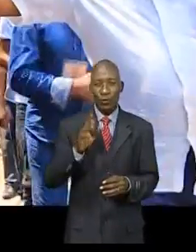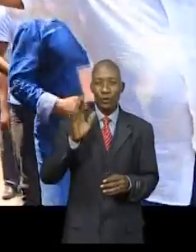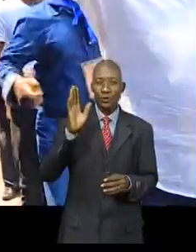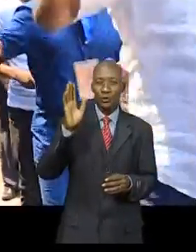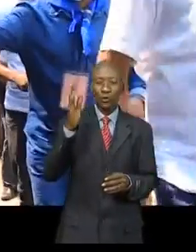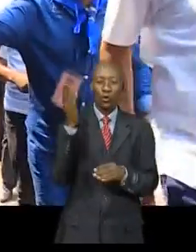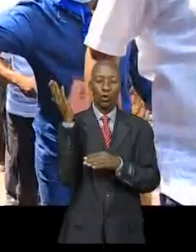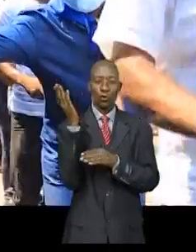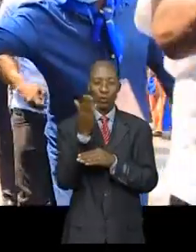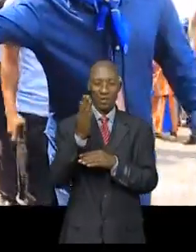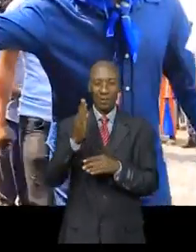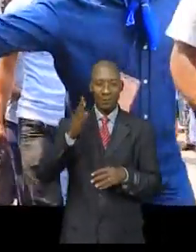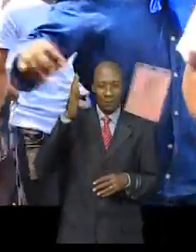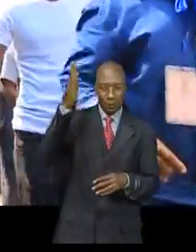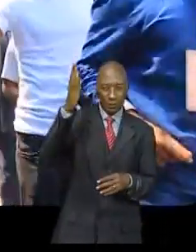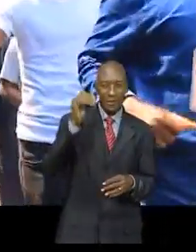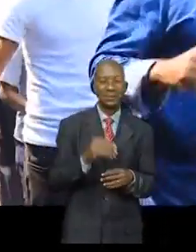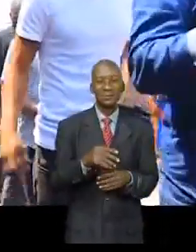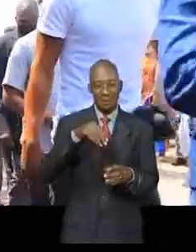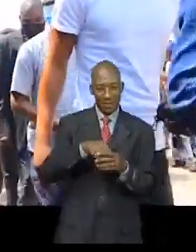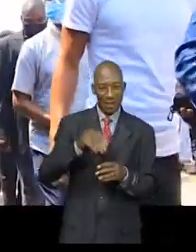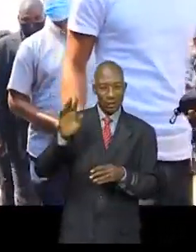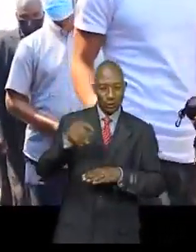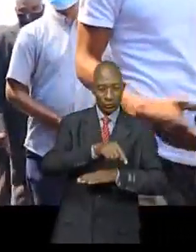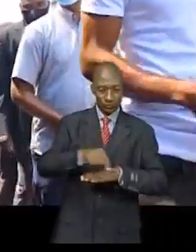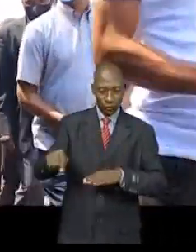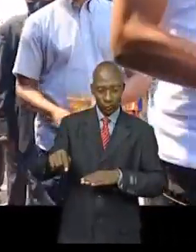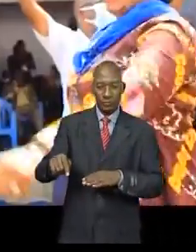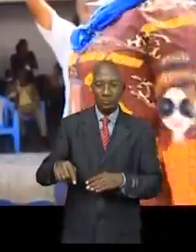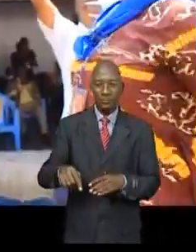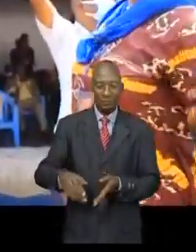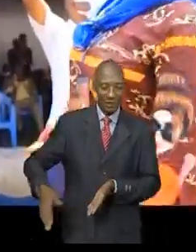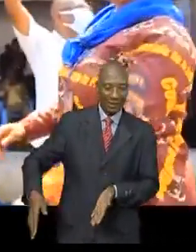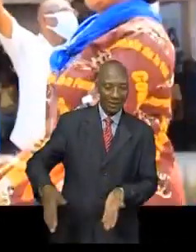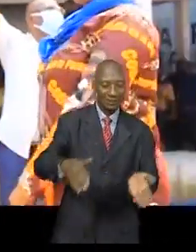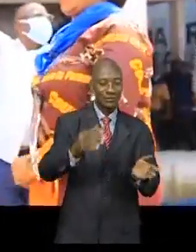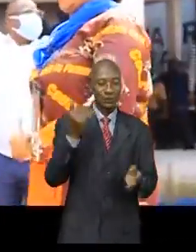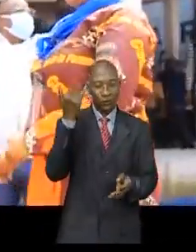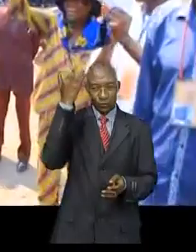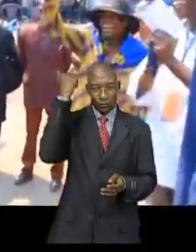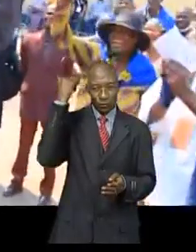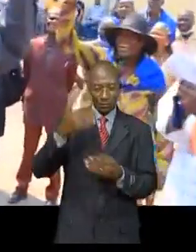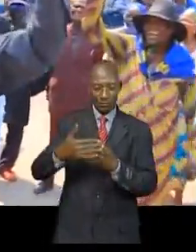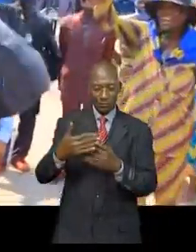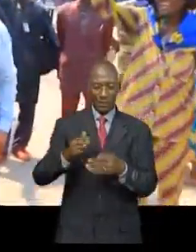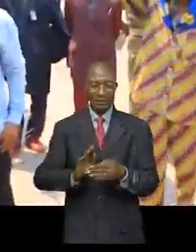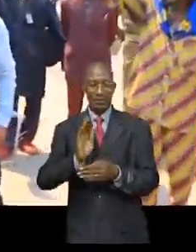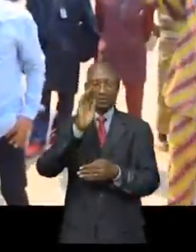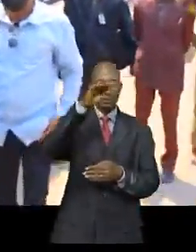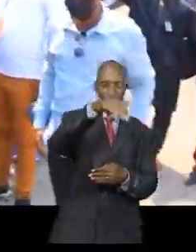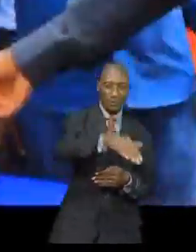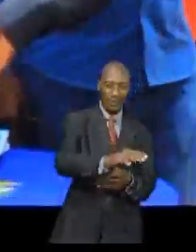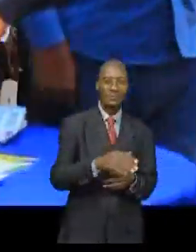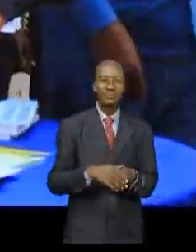samedi, siège national du parti, situé sur le boulevard Lumumba, dans la commune de Matete. Lors de l'activité,